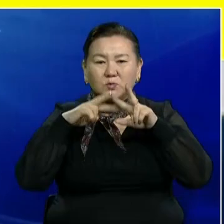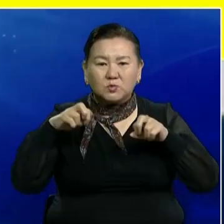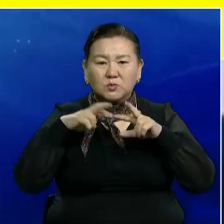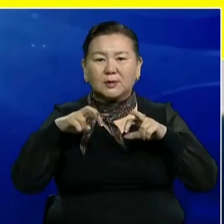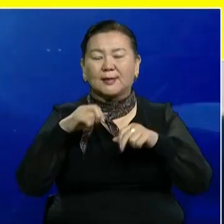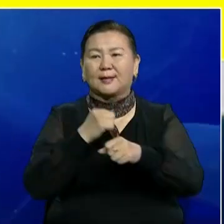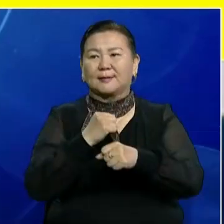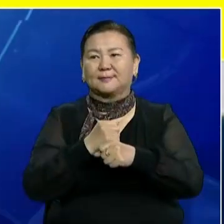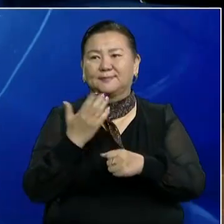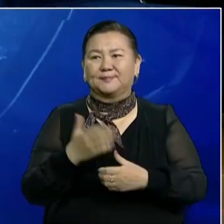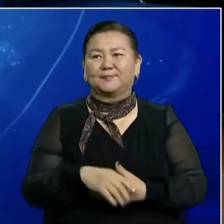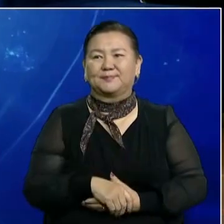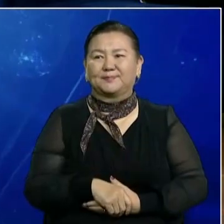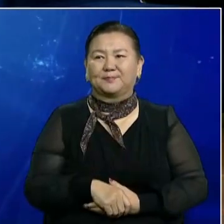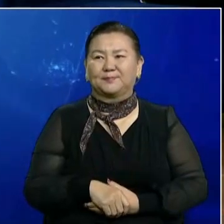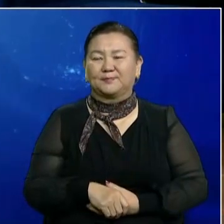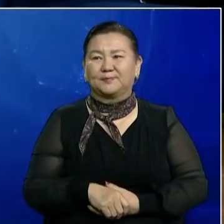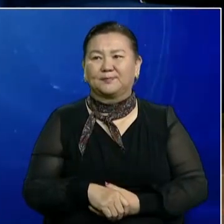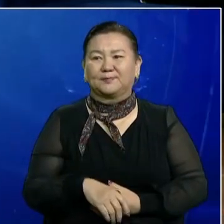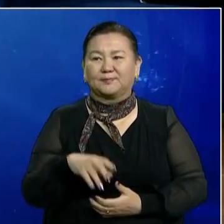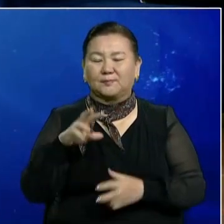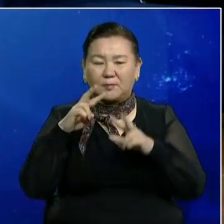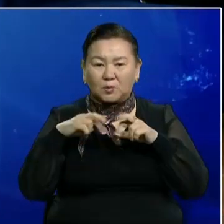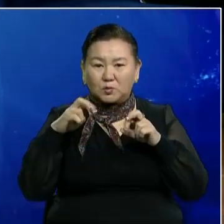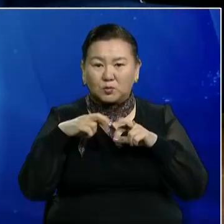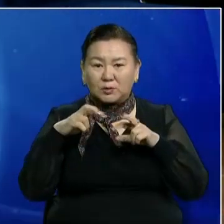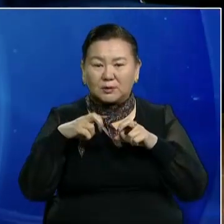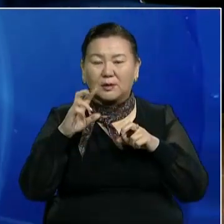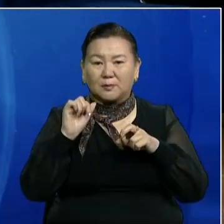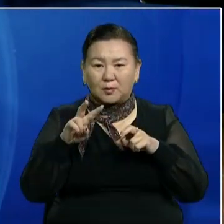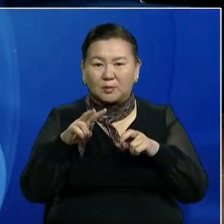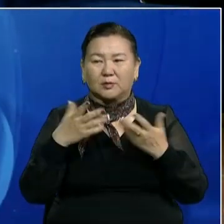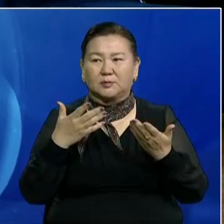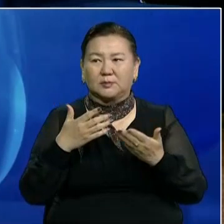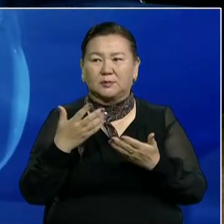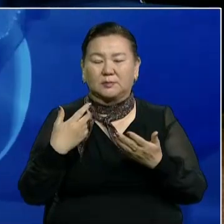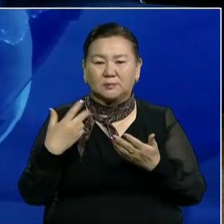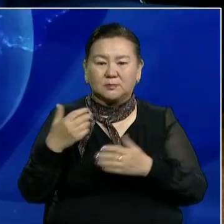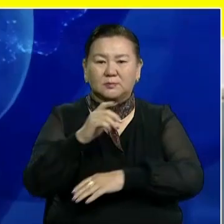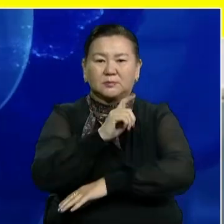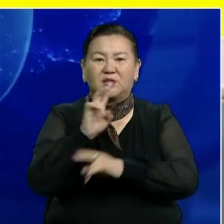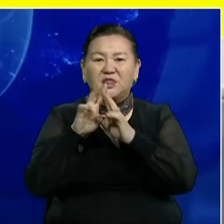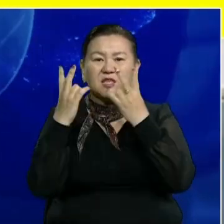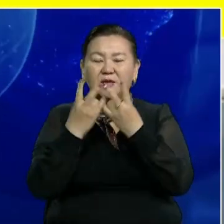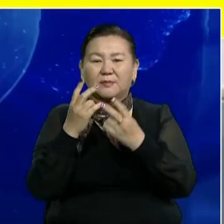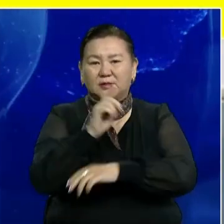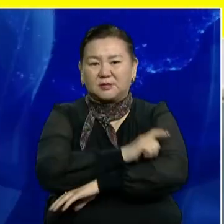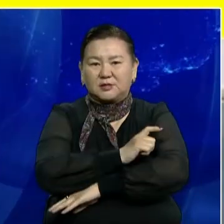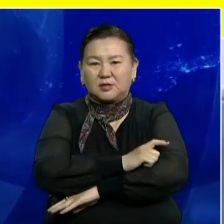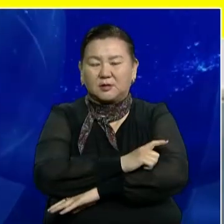өөрөөсөн сонсөй те. За. На тэгээд яг судалгаа авч утсан. Яг ингээд нийгмийн хичээлийн хүрээнд тэгээд тэгсэн